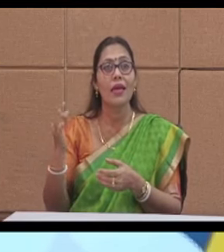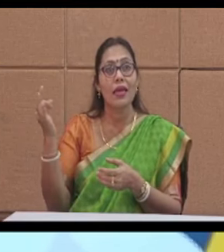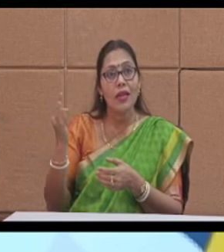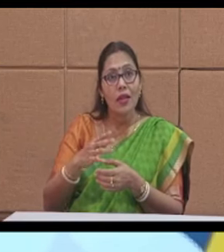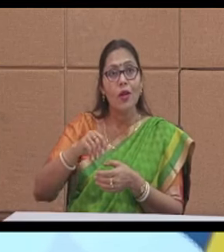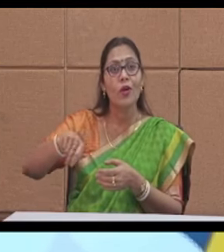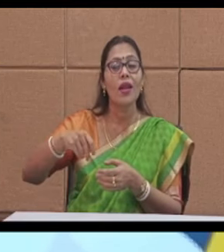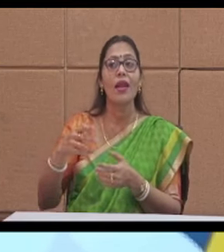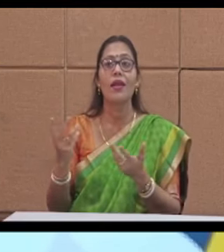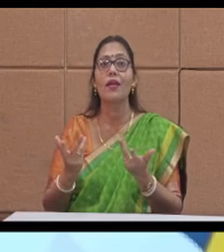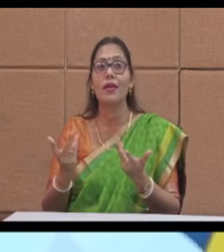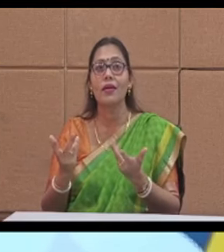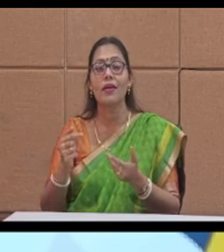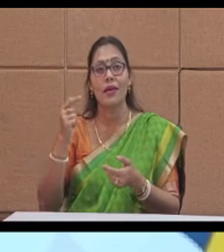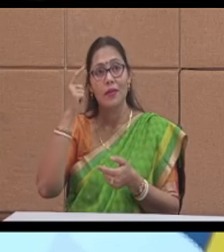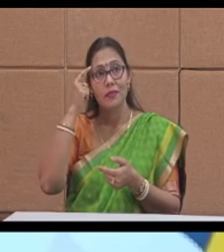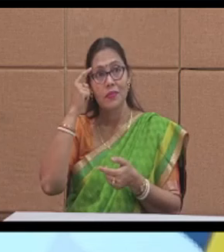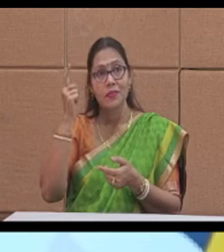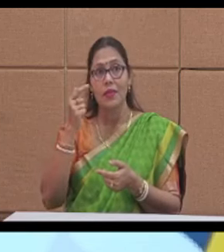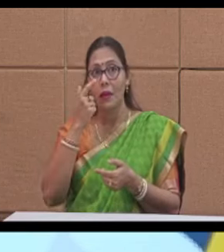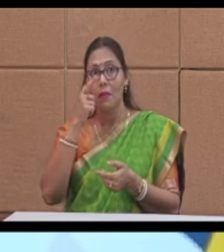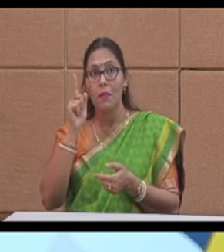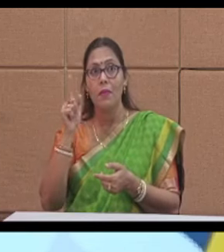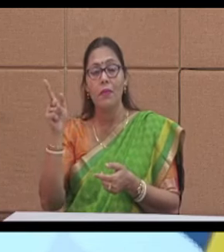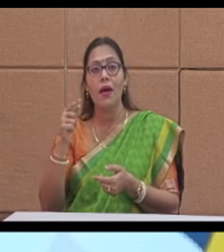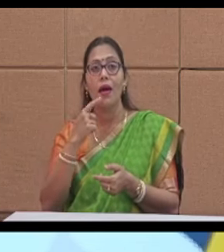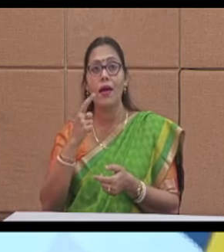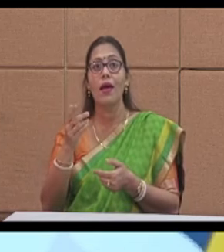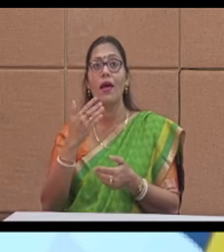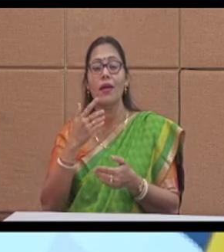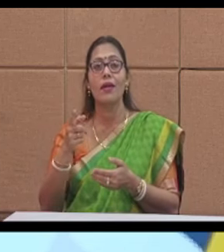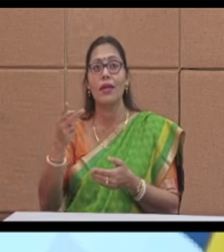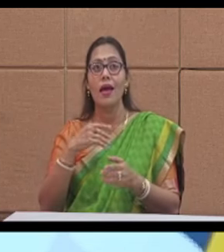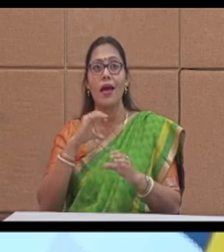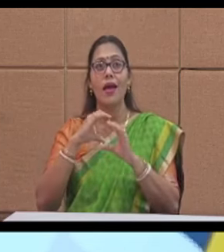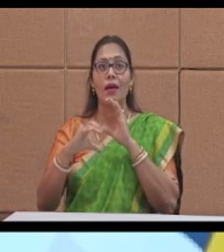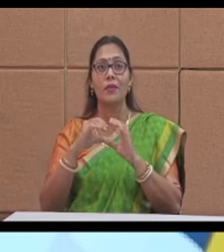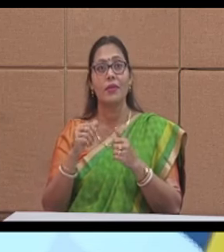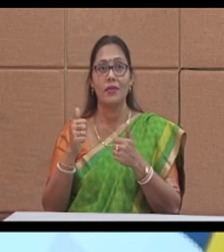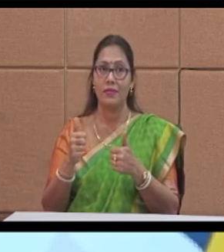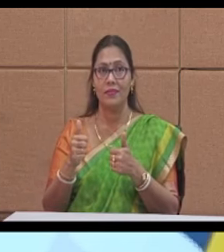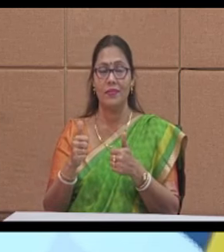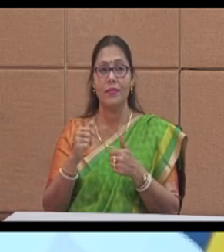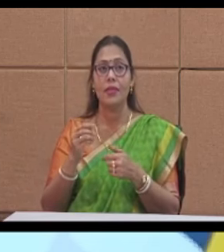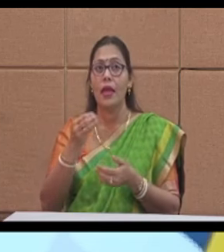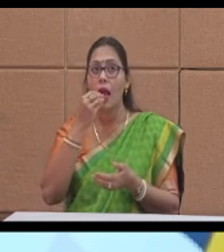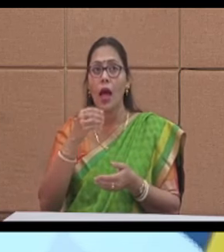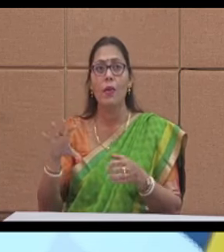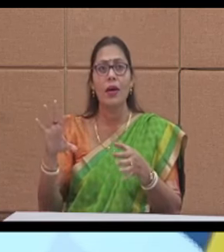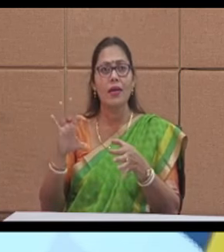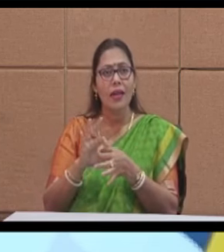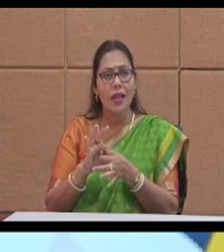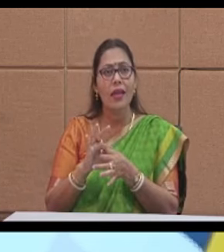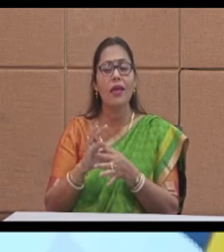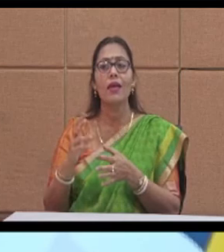নতুন খাদ্য তৈরি করতে পারেন তার জন্য মাকে একটু পরামর্শ দেবে আর কোন খাবারের সঙ্গে কোন